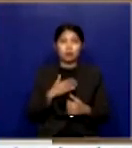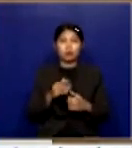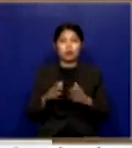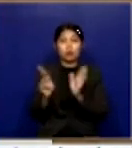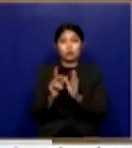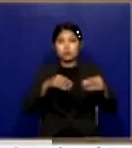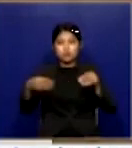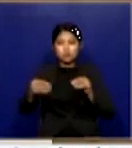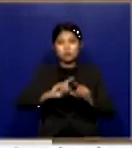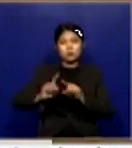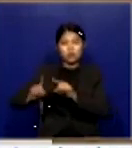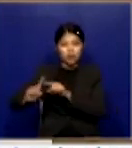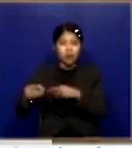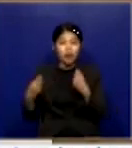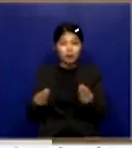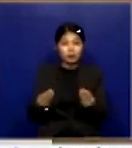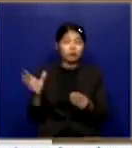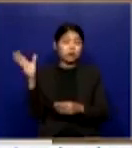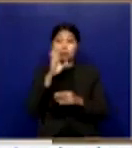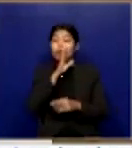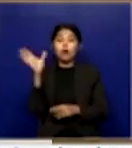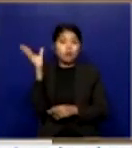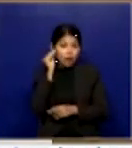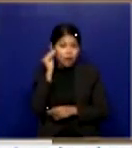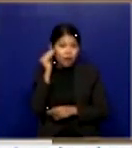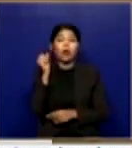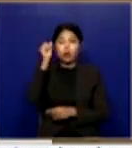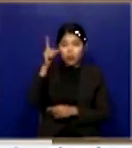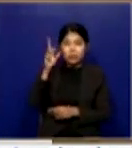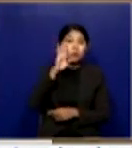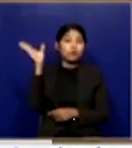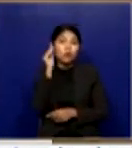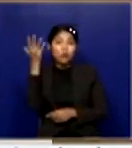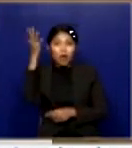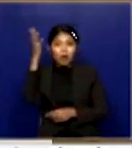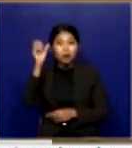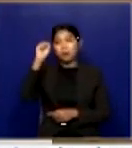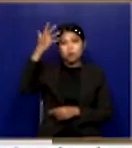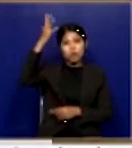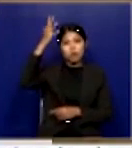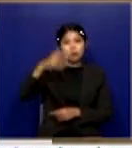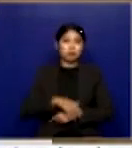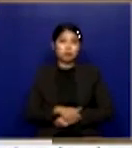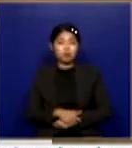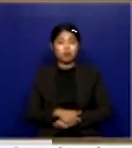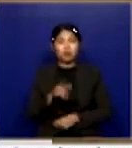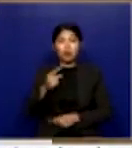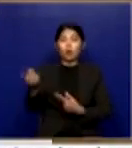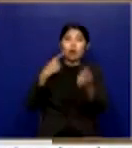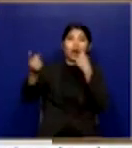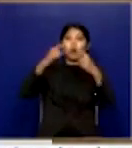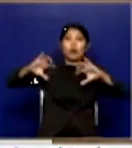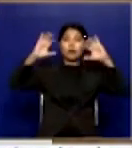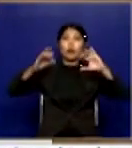การผ่อนคลายอีกหลายอย่างด้วยกันถ้าท่านฟังท่านก็จะเข้าใจทำไมฟังท่านก็ไม่เข้าใจแต่ก็โจมตีรัฐบาล